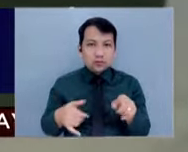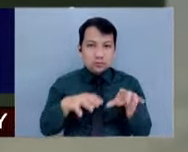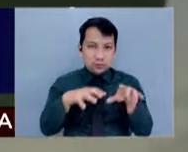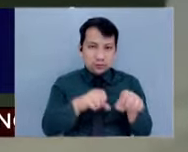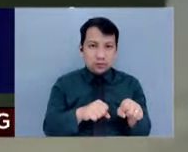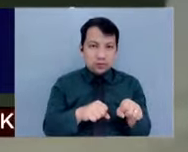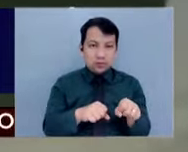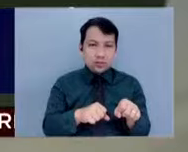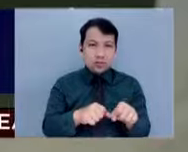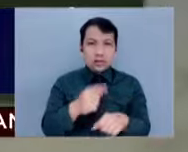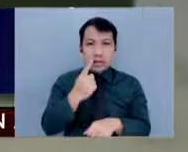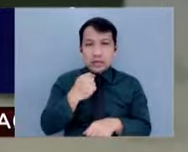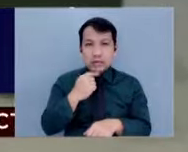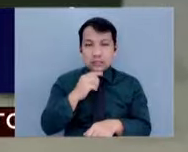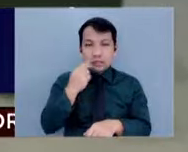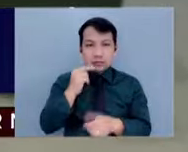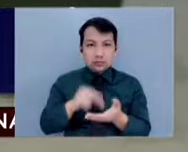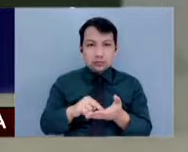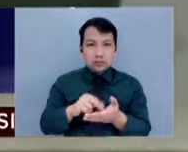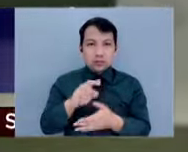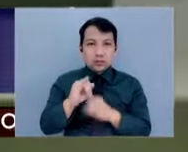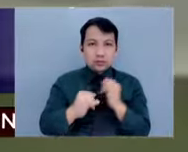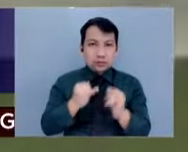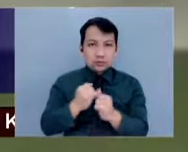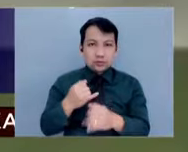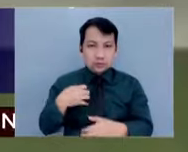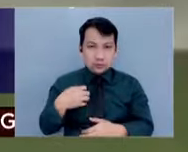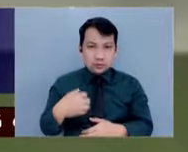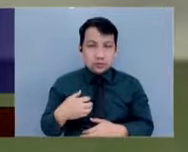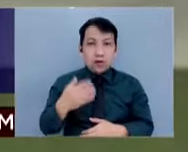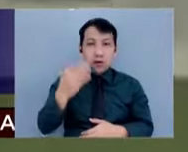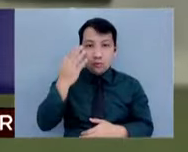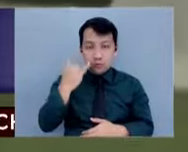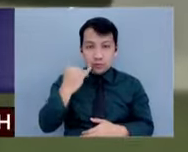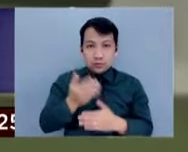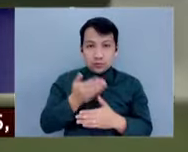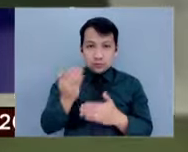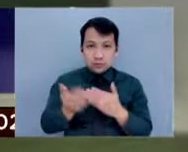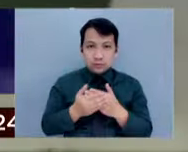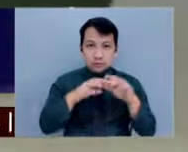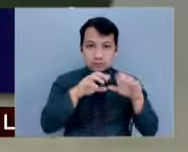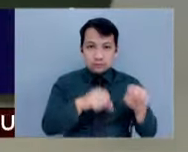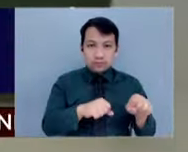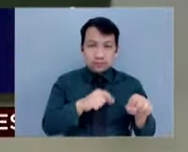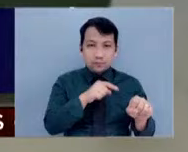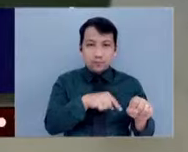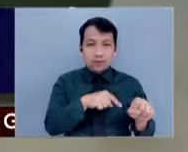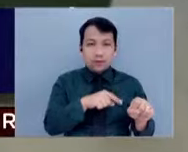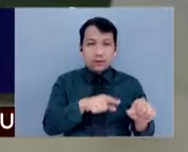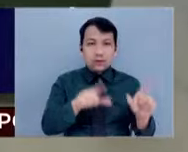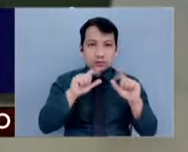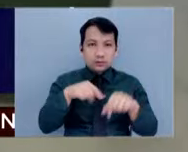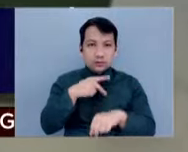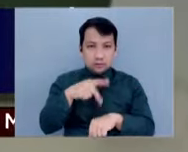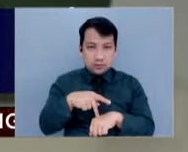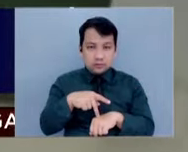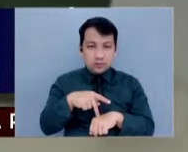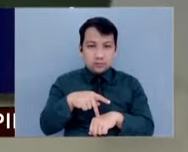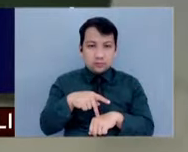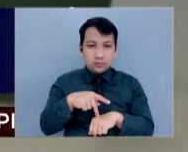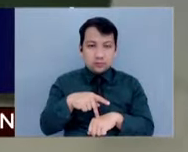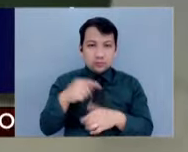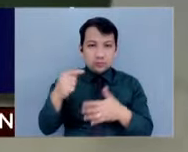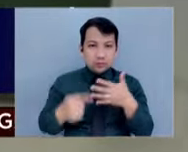red notice na ipinataw sa kanya ng Interpol. Para yan sa nakabinding arrest warrant laban sa kanya dito sa Pilipinas para sa mga kasong